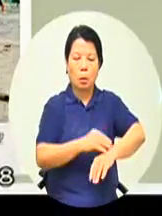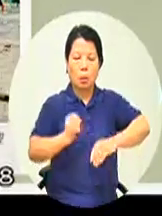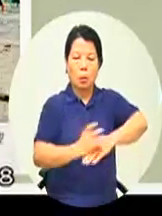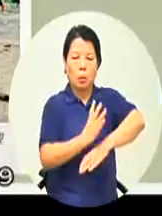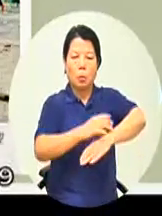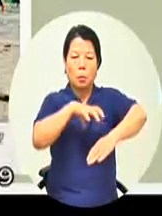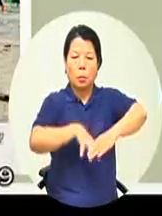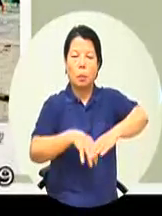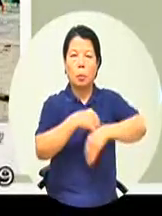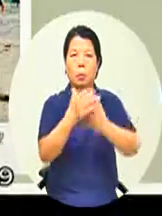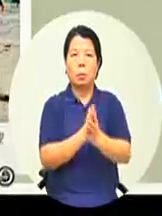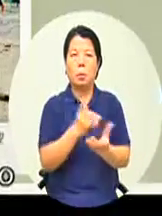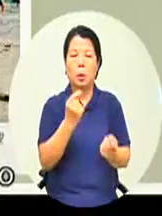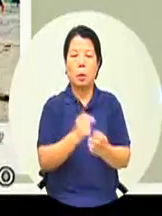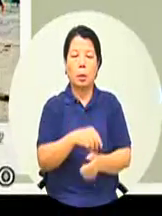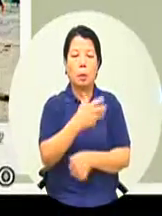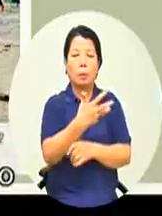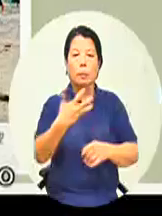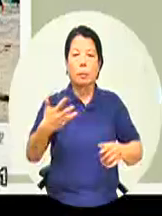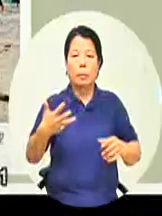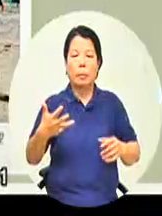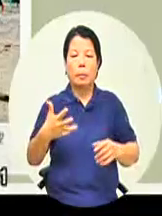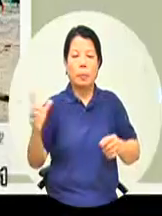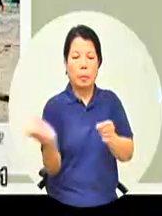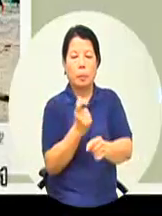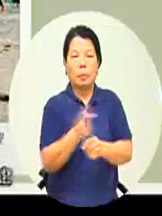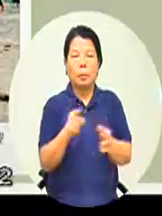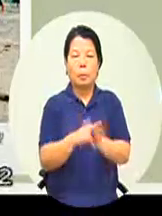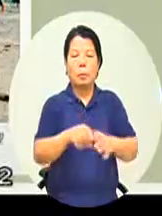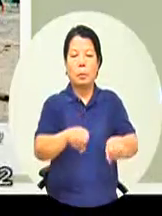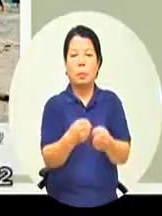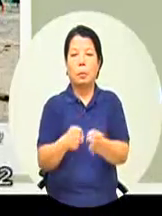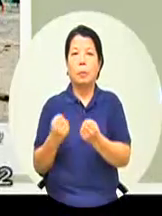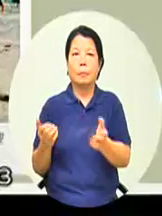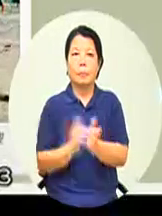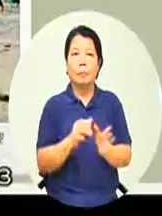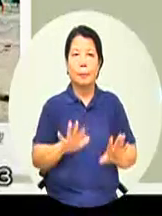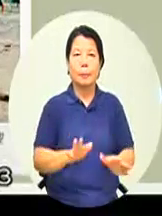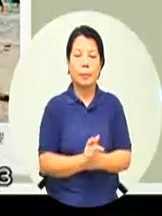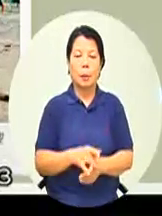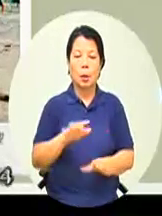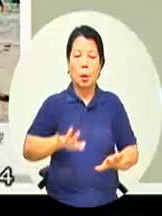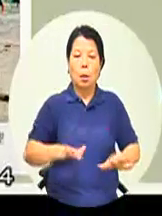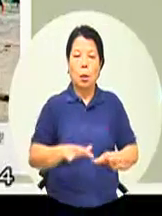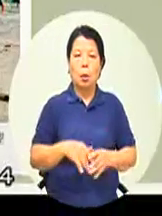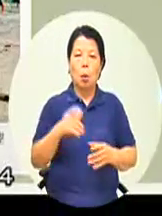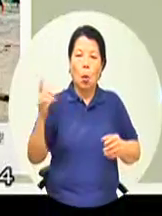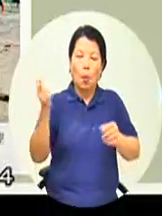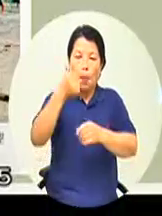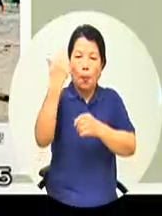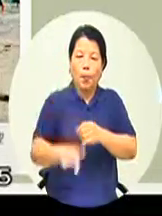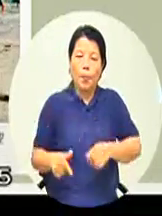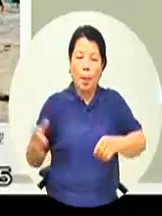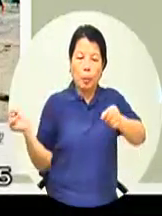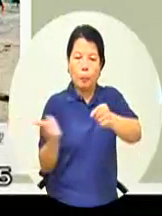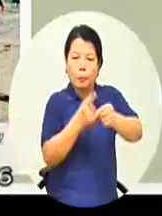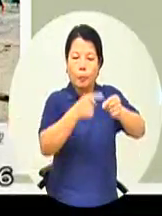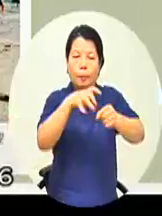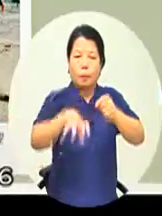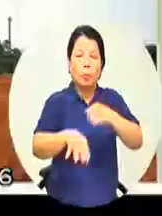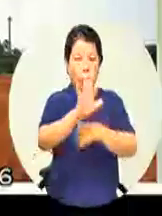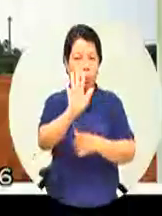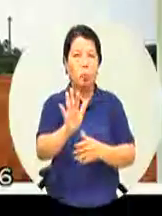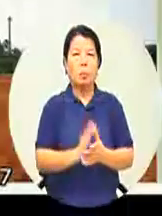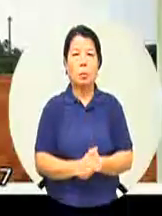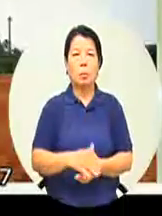前的八八水灾已经拢冲毁，做无菜叫两三块啊万树垒球场，啊你看冲毁，所以现在吼、